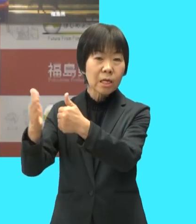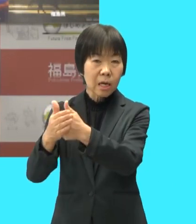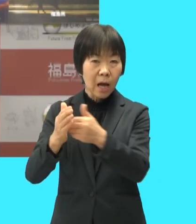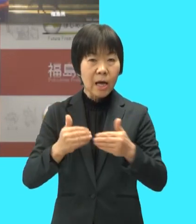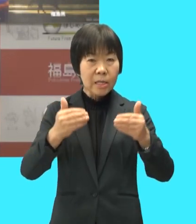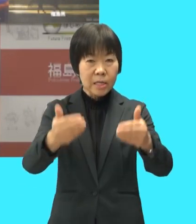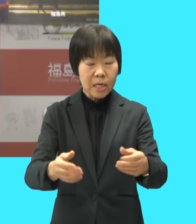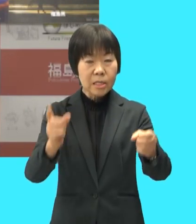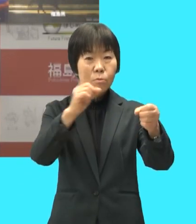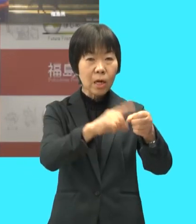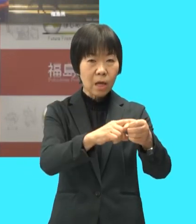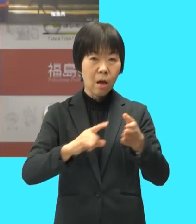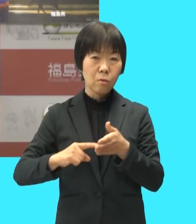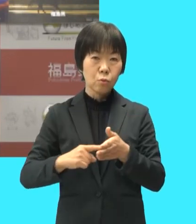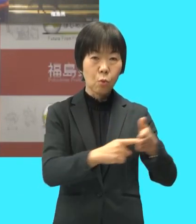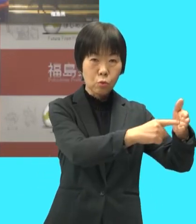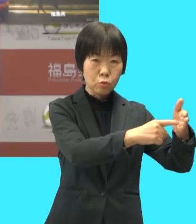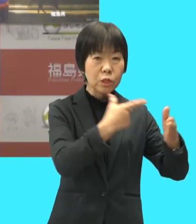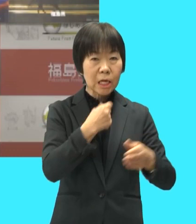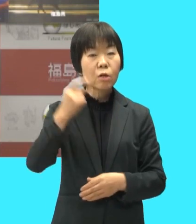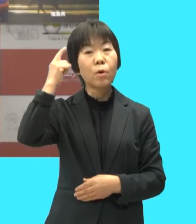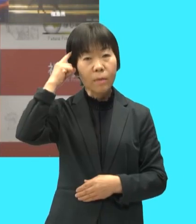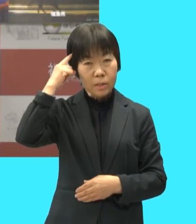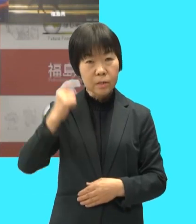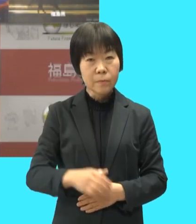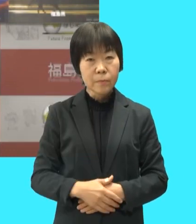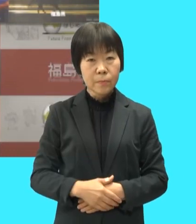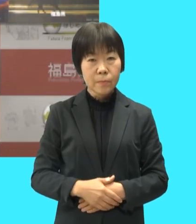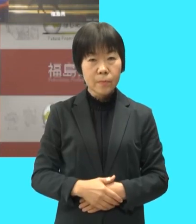前進に向けて努力を重ねていきたいと思います。